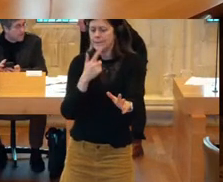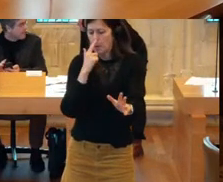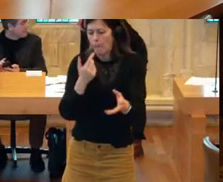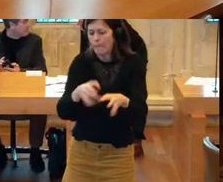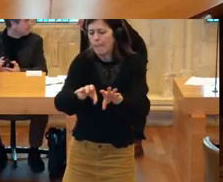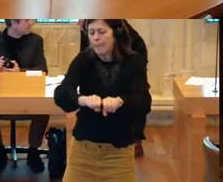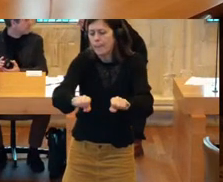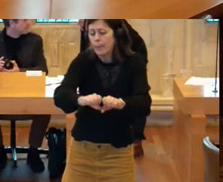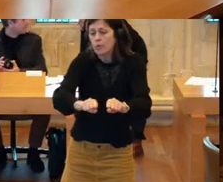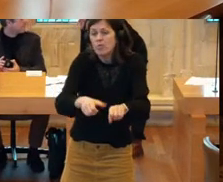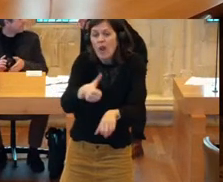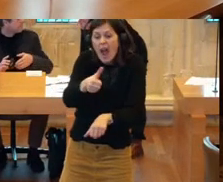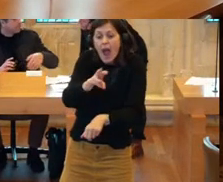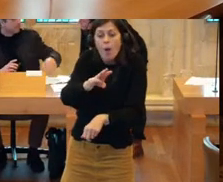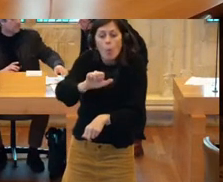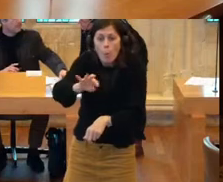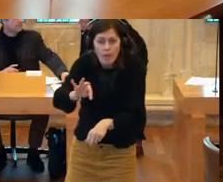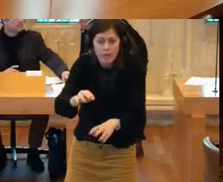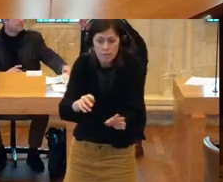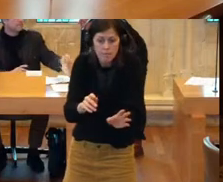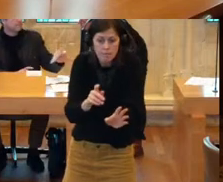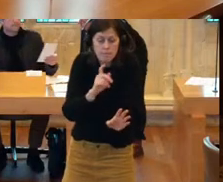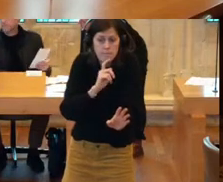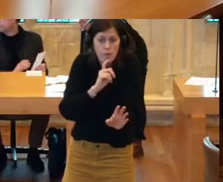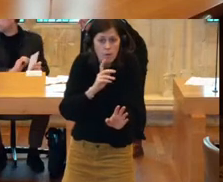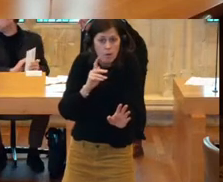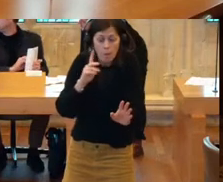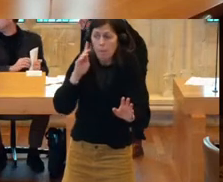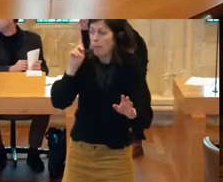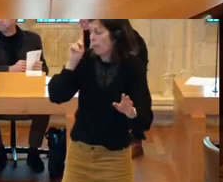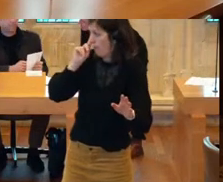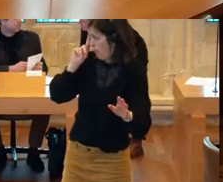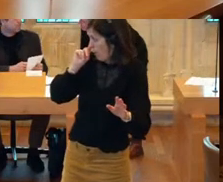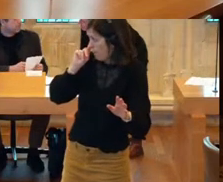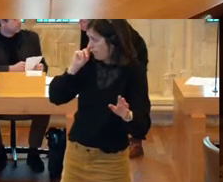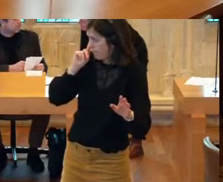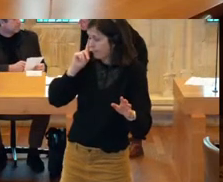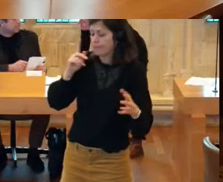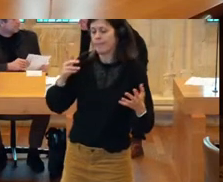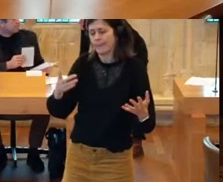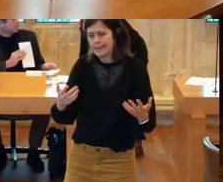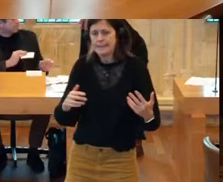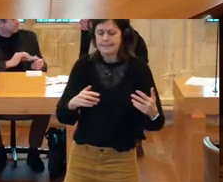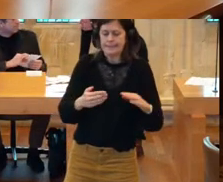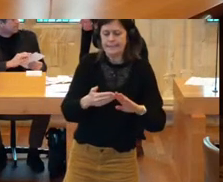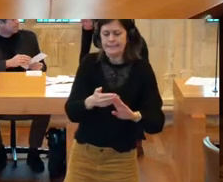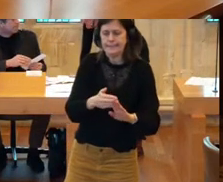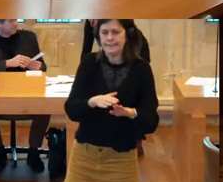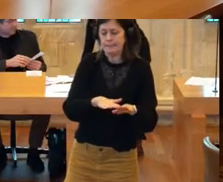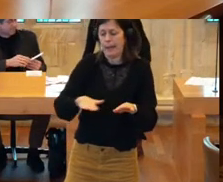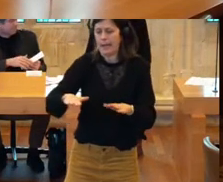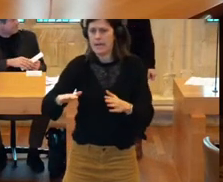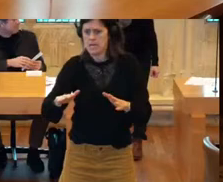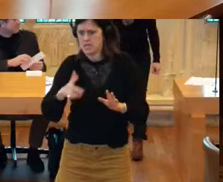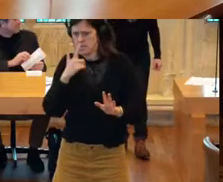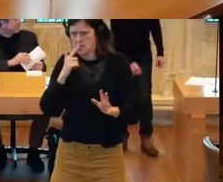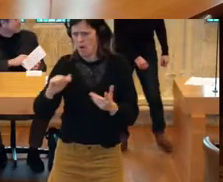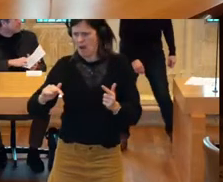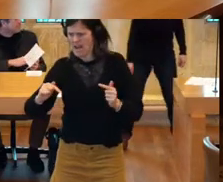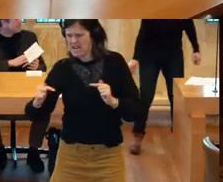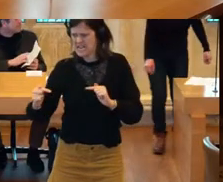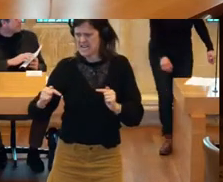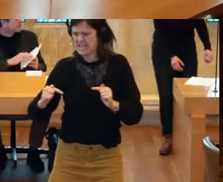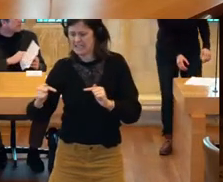l'instant un watt d'électricité sur le réseau, car l'opération de divergence qui marquerait le début du phénomène